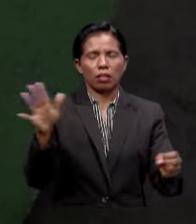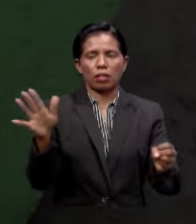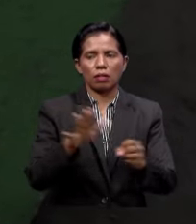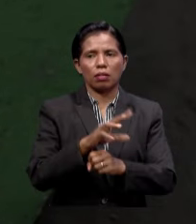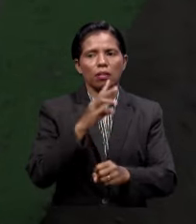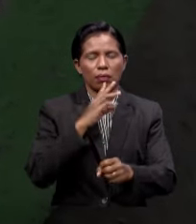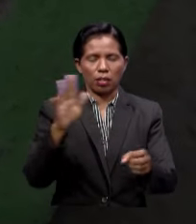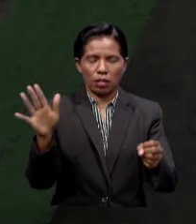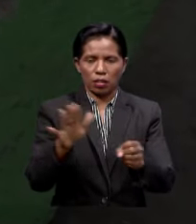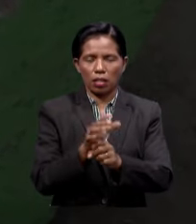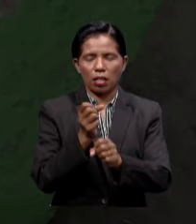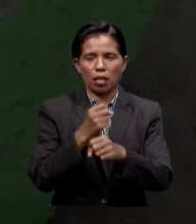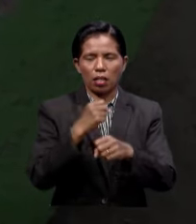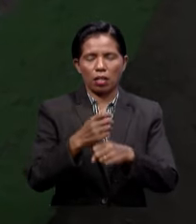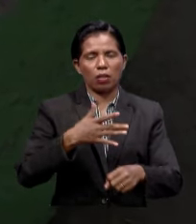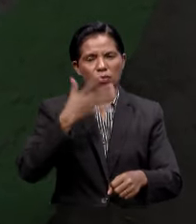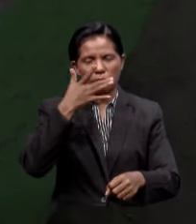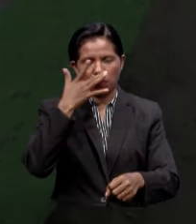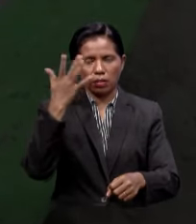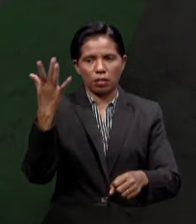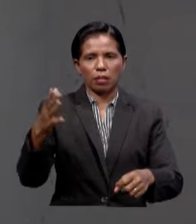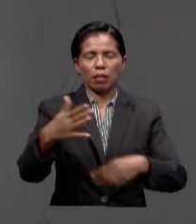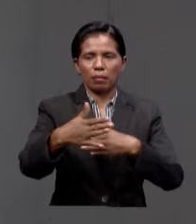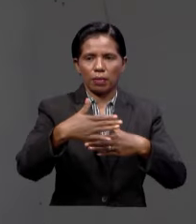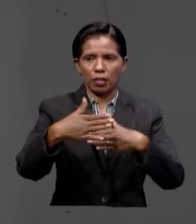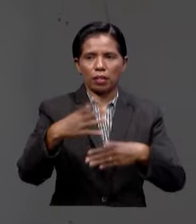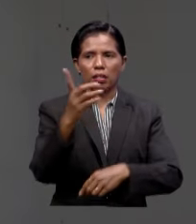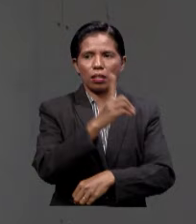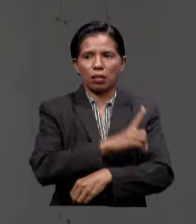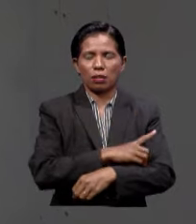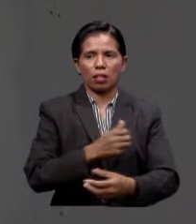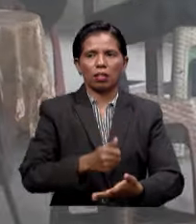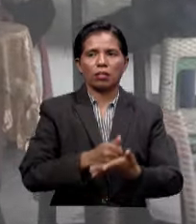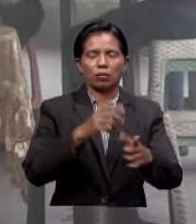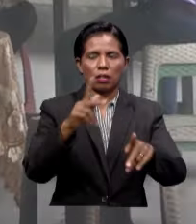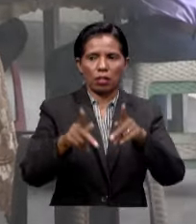na lihun, halo is, nobe sikeras kantina nebe kada lorong atende